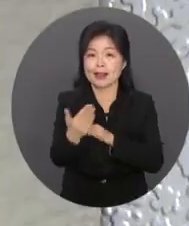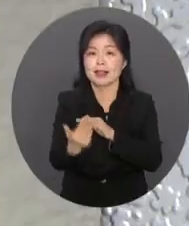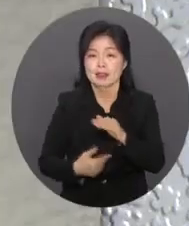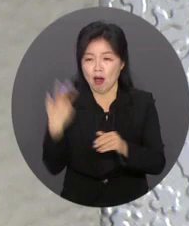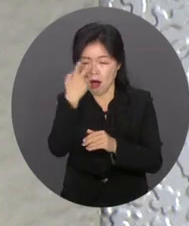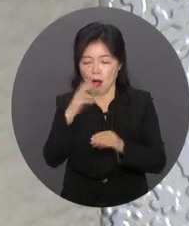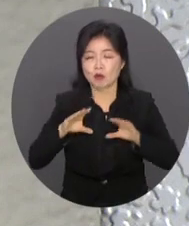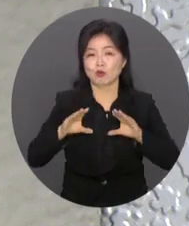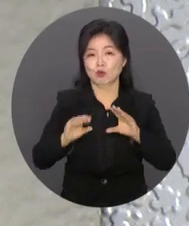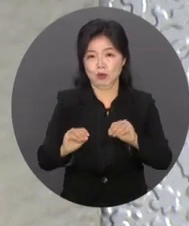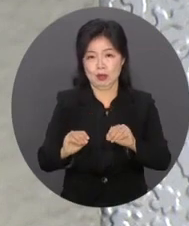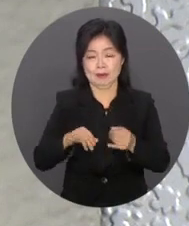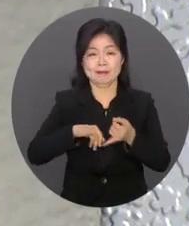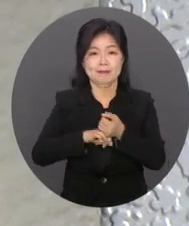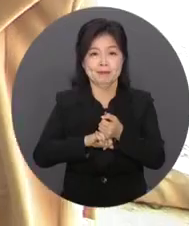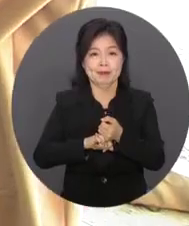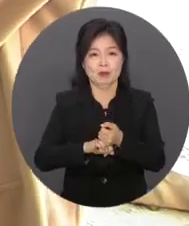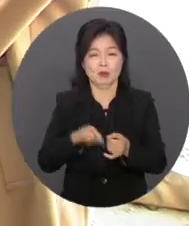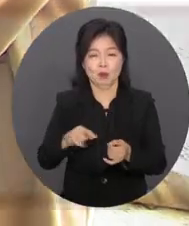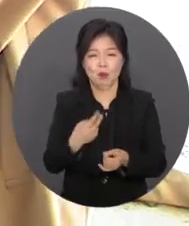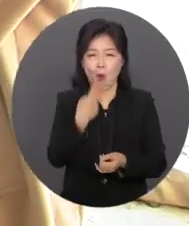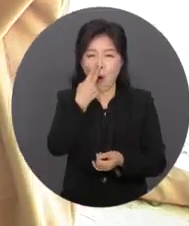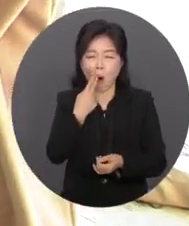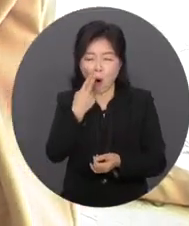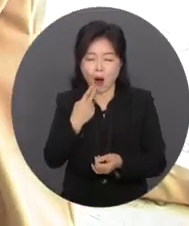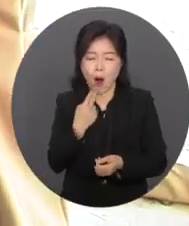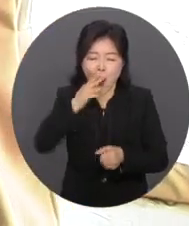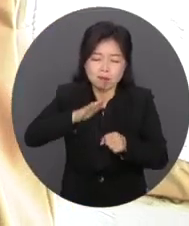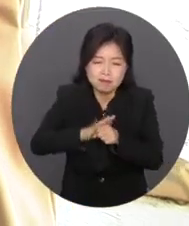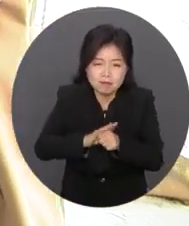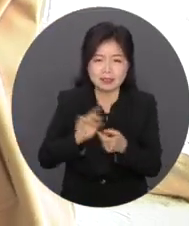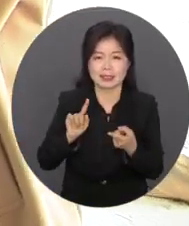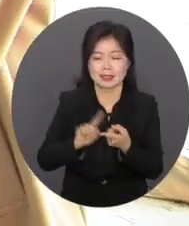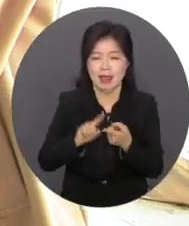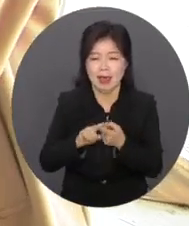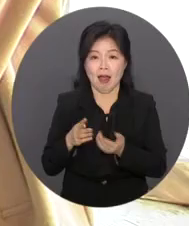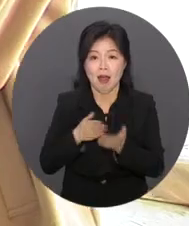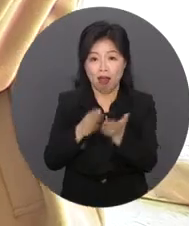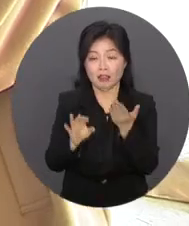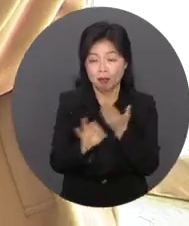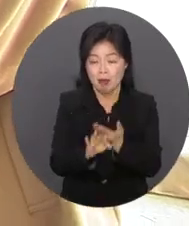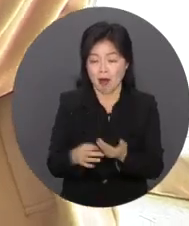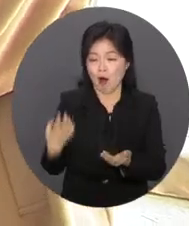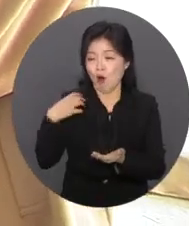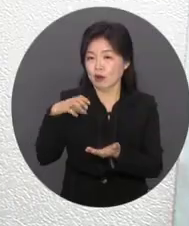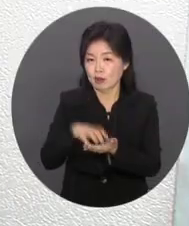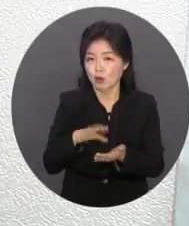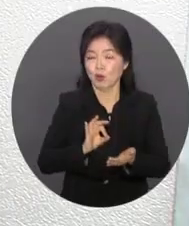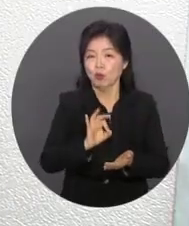또 위약금 부과가 부당하다고 문제제기하는 농민들을 대상으로 이의 신청을 받아 환불조치를 논의하고